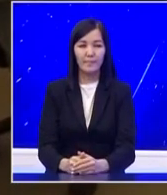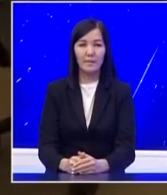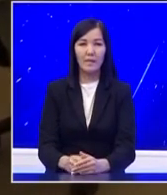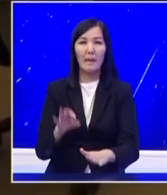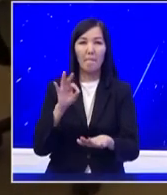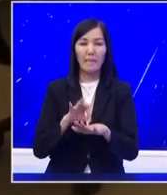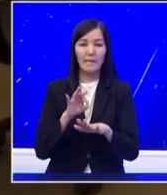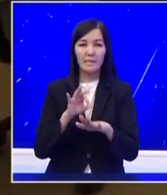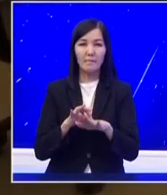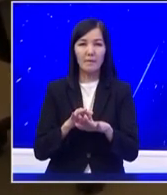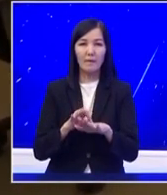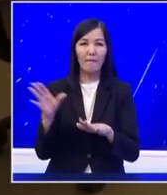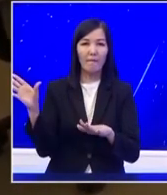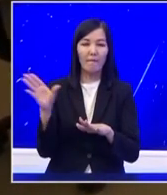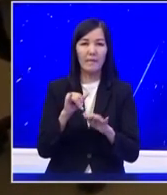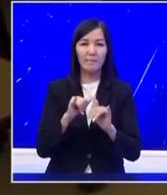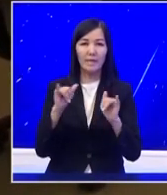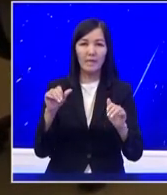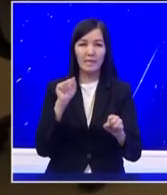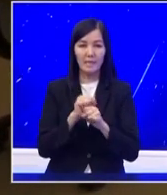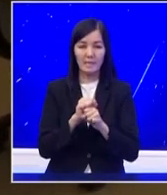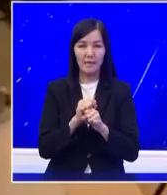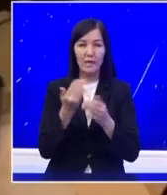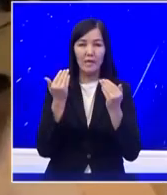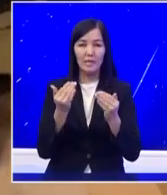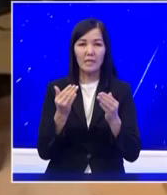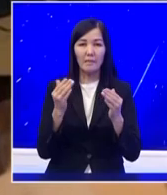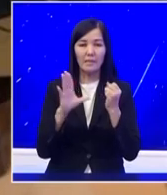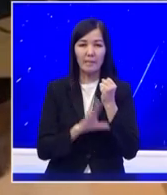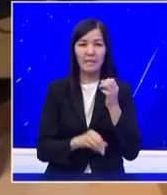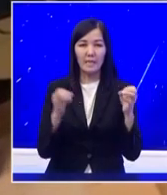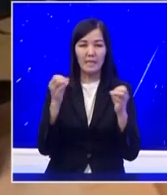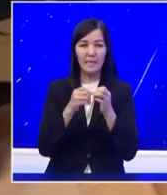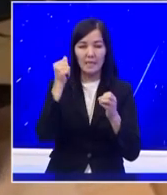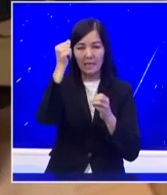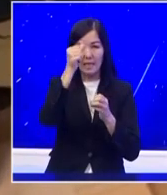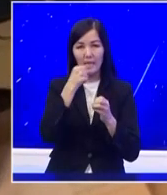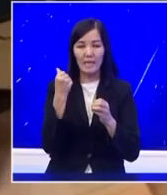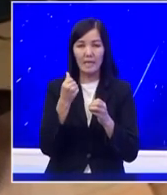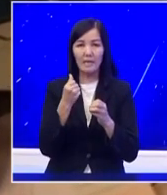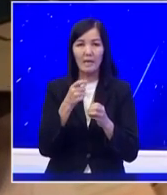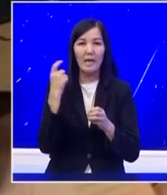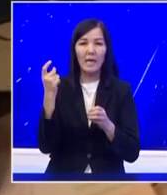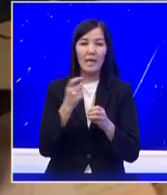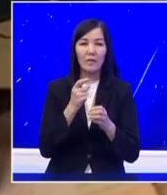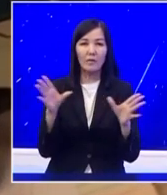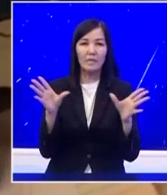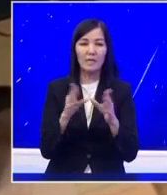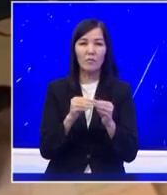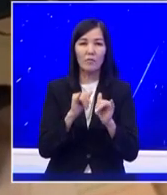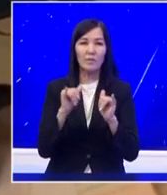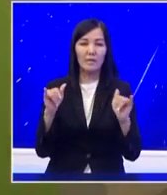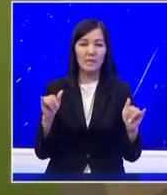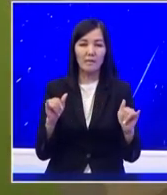Пандемия свела на нет весь прогресс, достигнутый на рынке труда за последние десятилетия, считают эксперты Организации экономического сотрудничества и